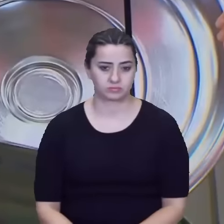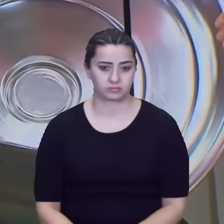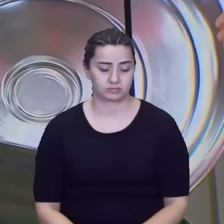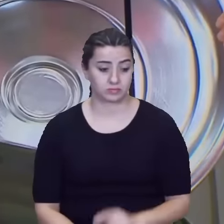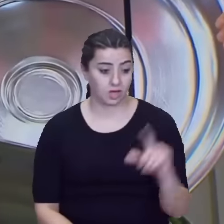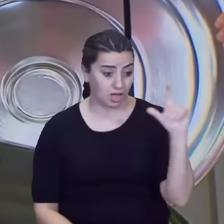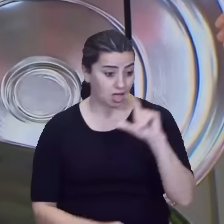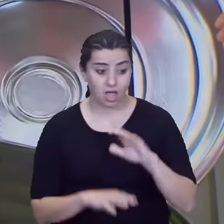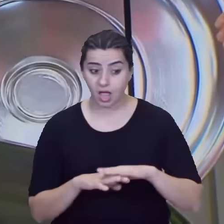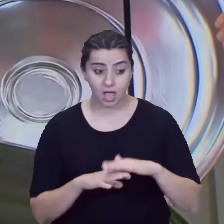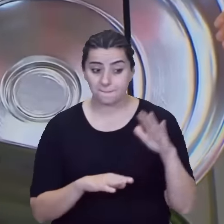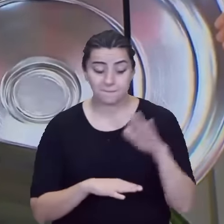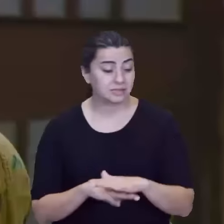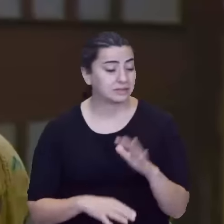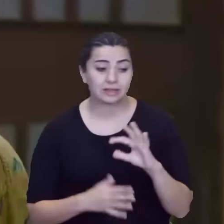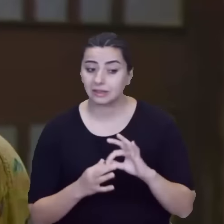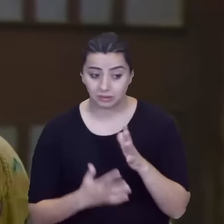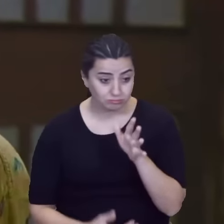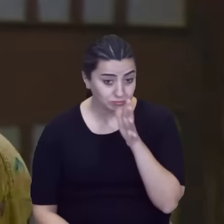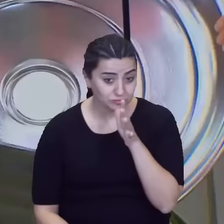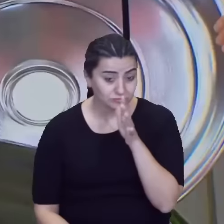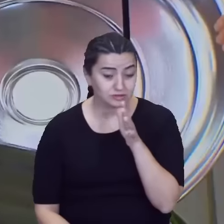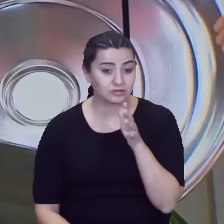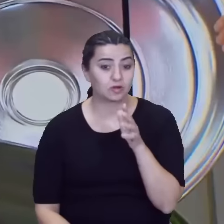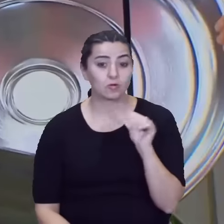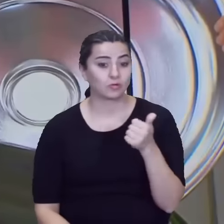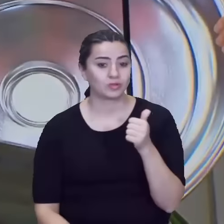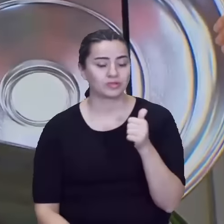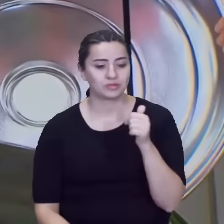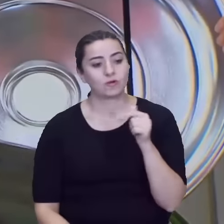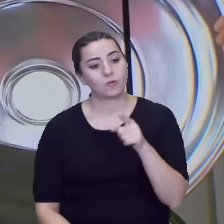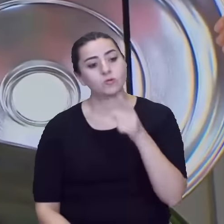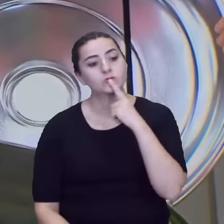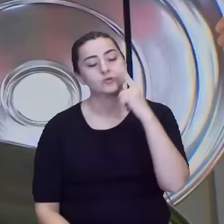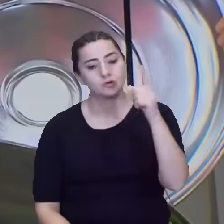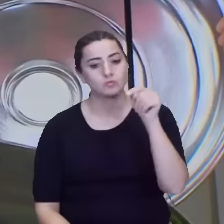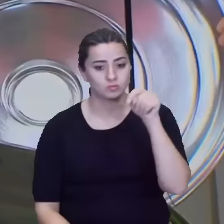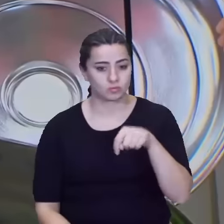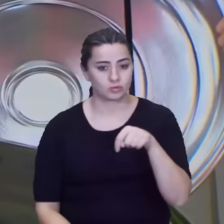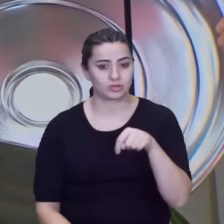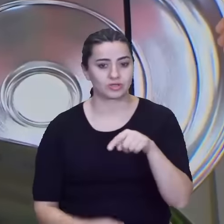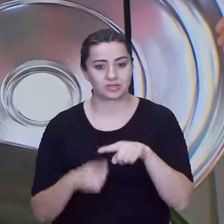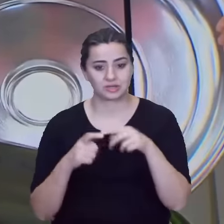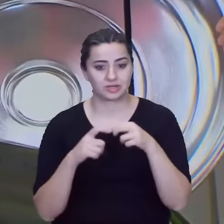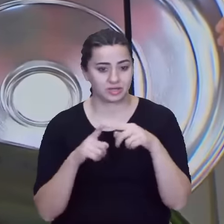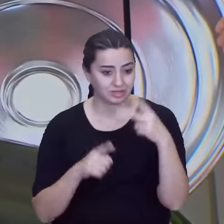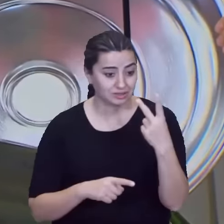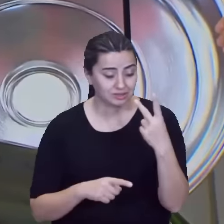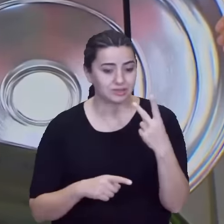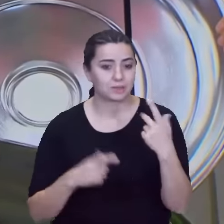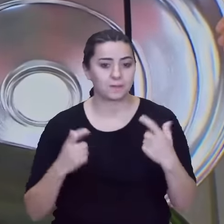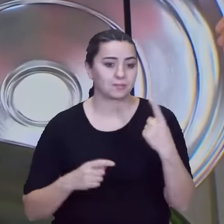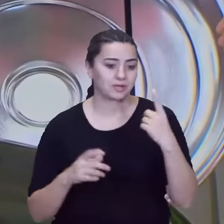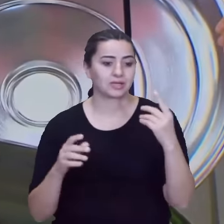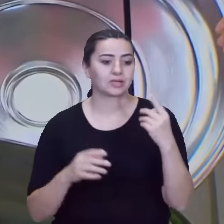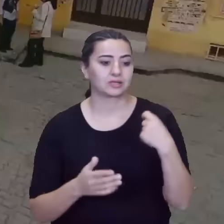Aya ayak basmak ne demek? Ha? Ne demek? Esas önemli olan onlara söyle gelsinler burada TRT2 bizim mahalleden